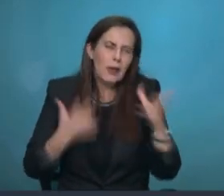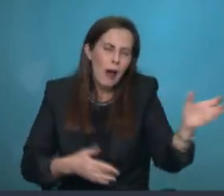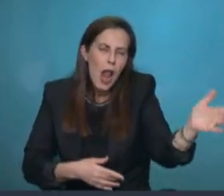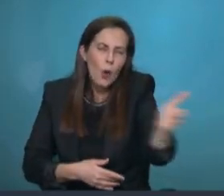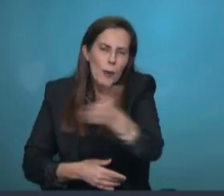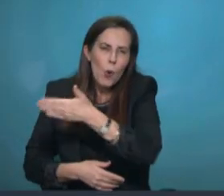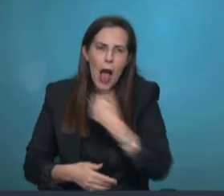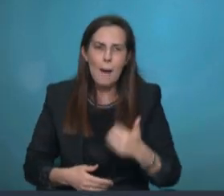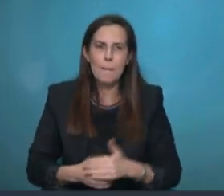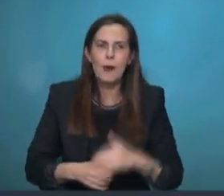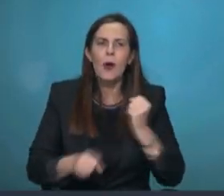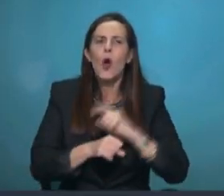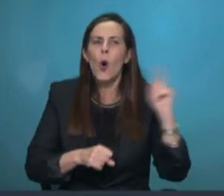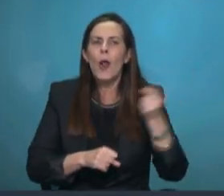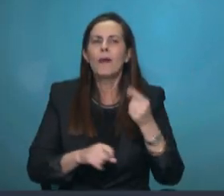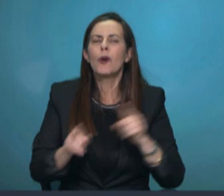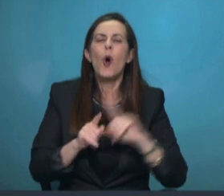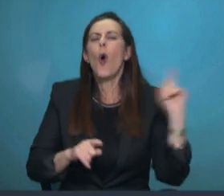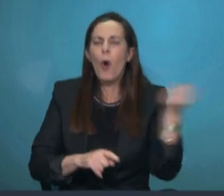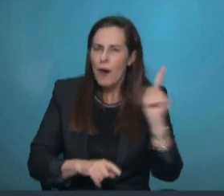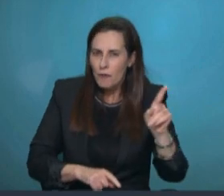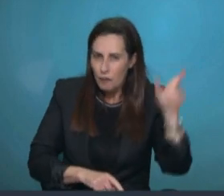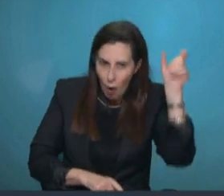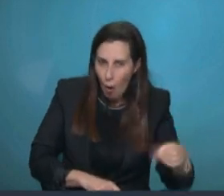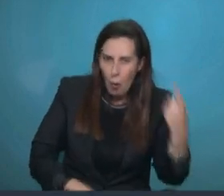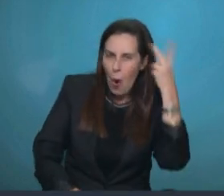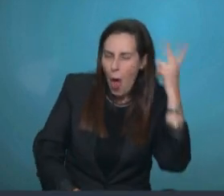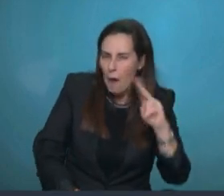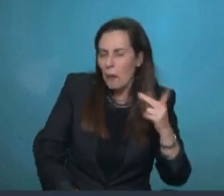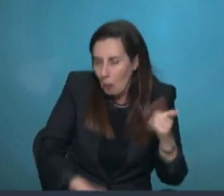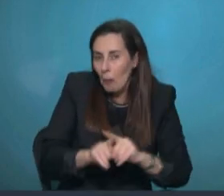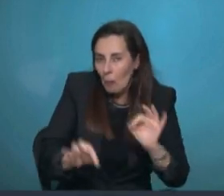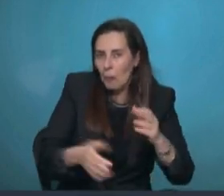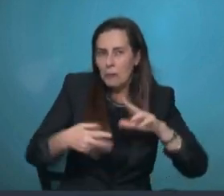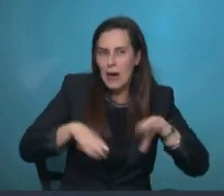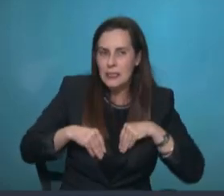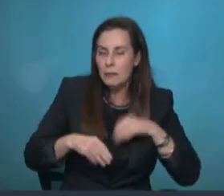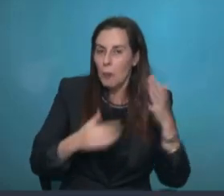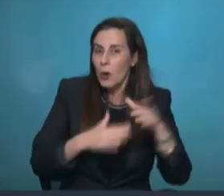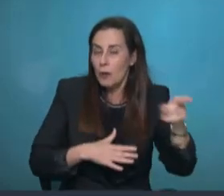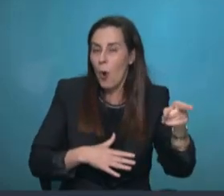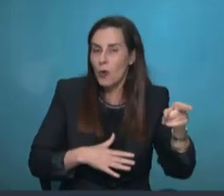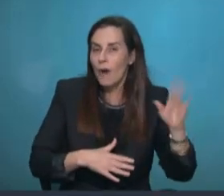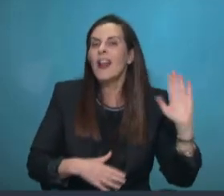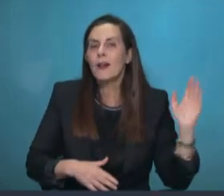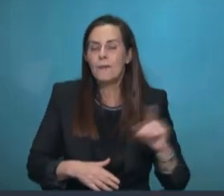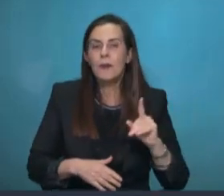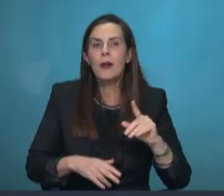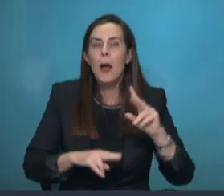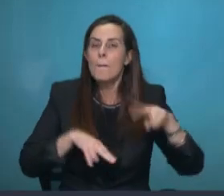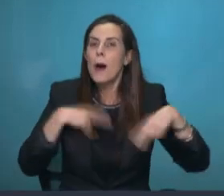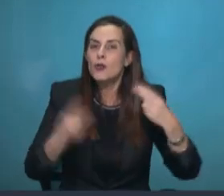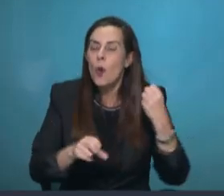כאילו כולם, תחת האסלה של כולם, הוא לא הבין שבעצם בודקים אותו. בשחזור שנעשה איתו